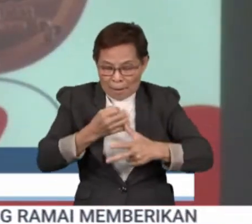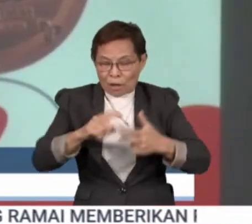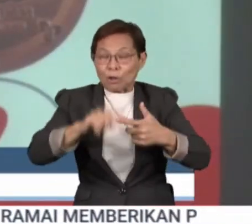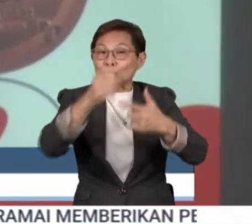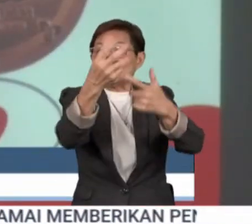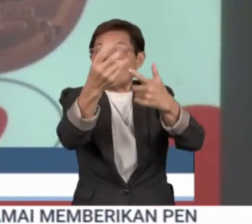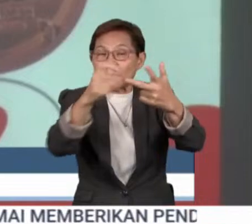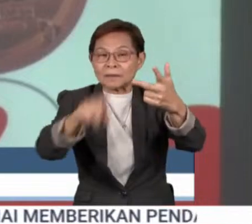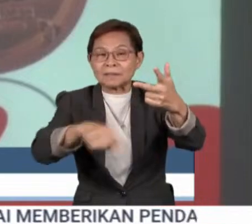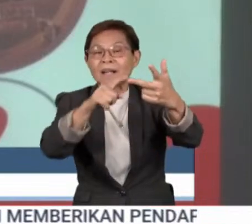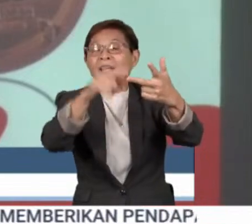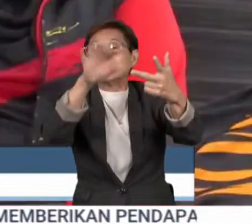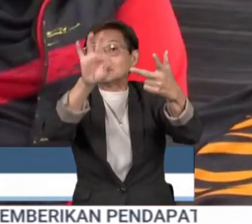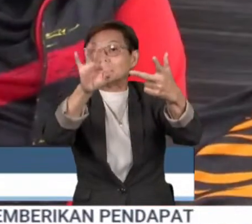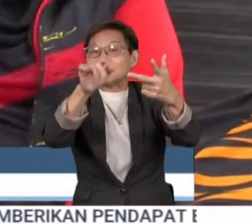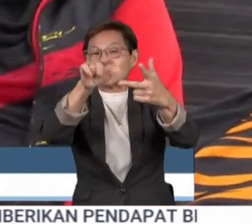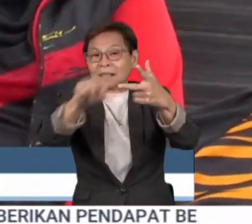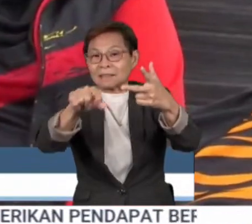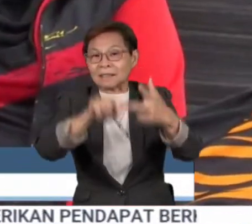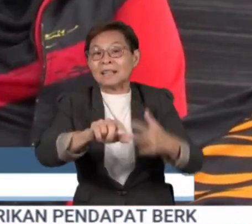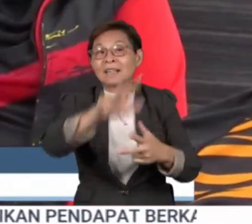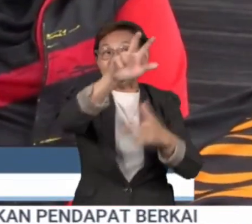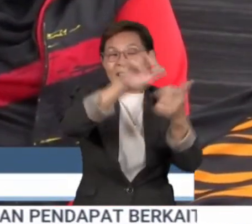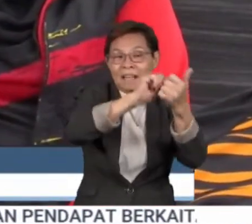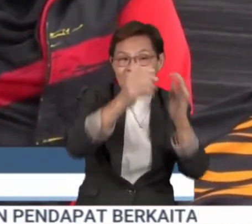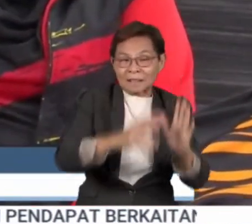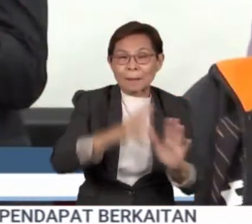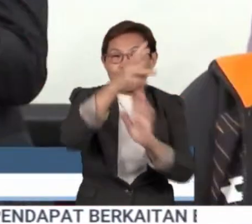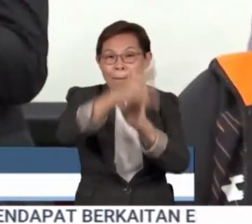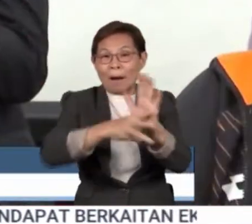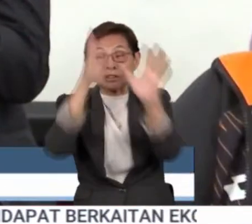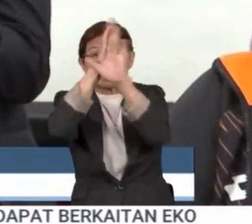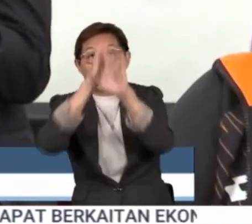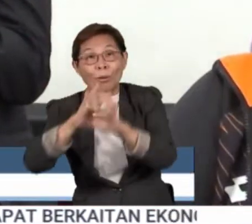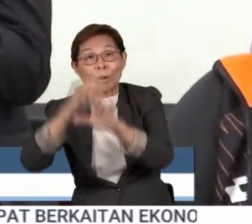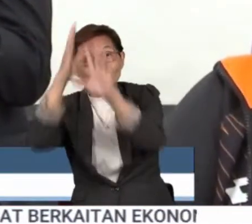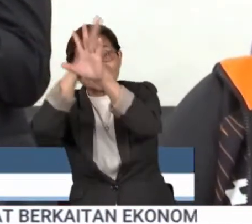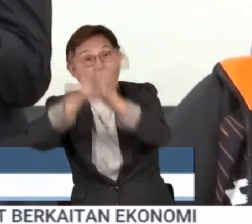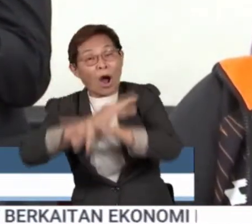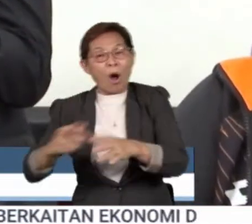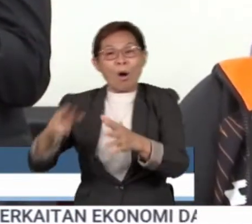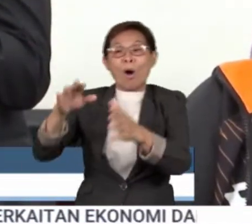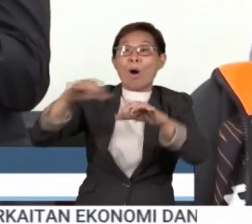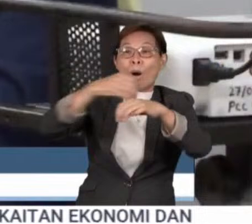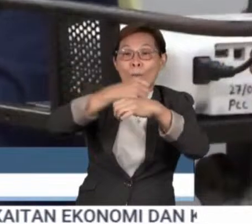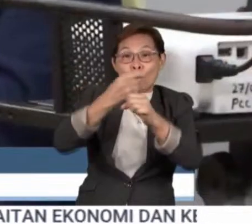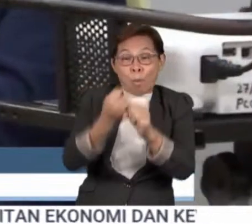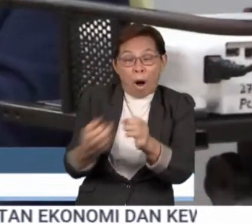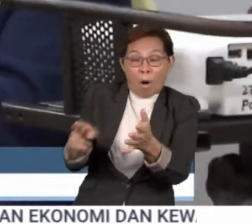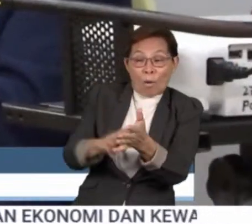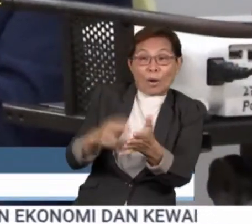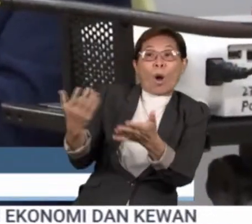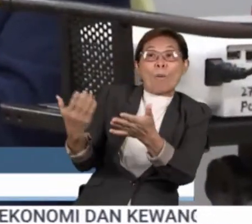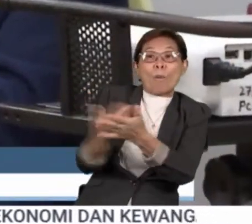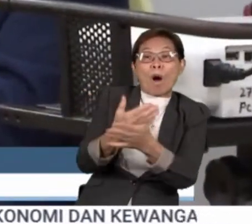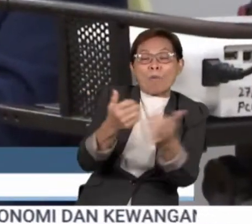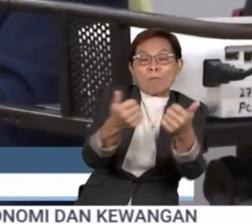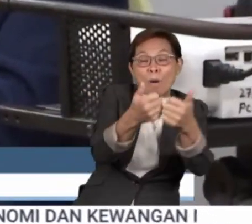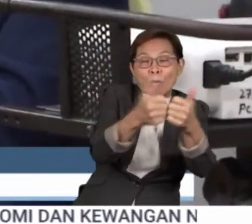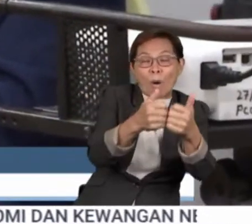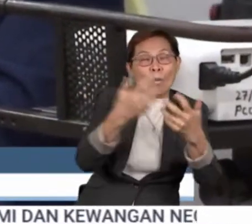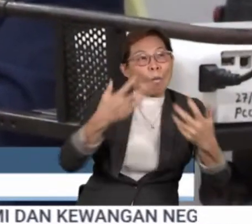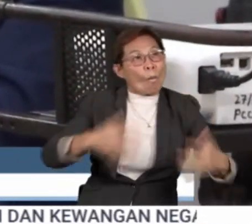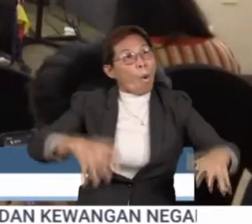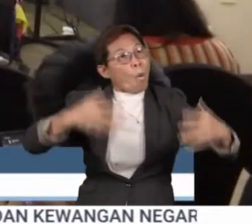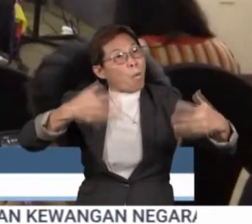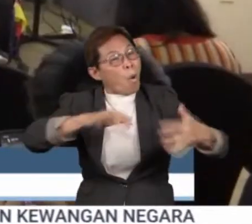12 perak dan 9 gangsa. Tiga atlet para Sarawak turut berjaya mencipta rekod baharu dalam kejohanan tersebut. Kagum dengan